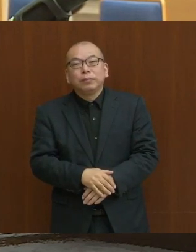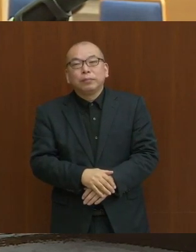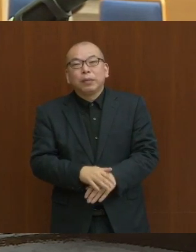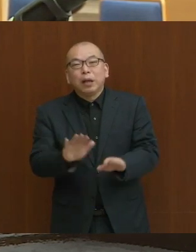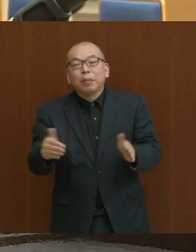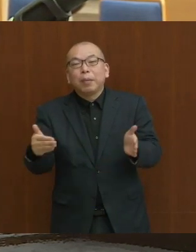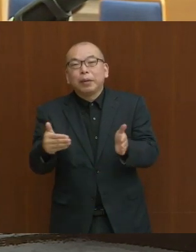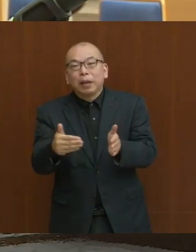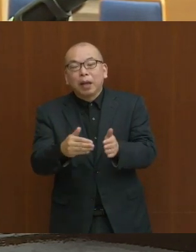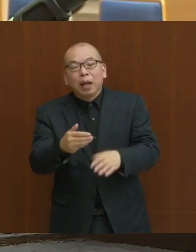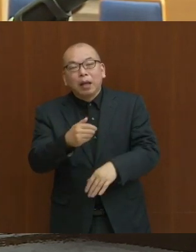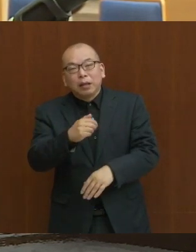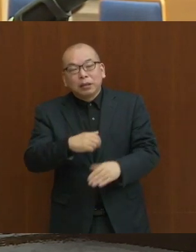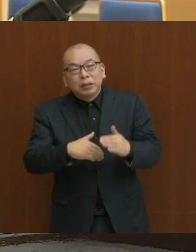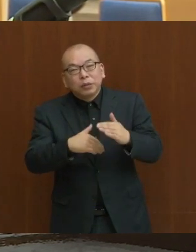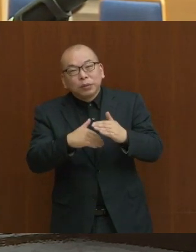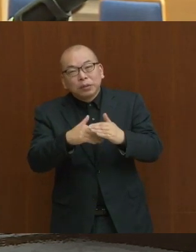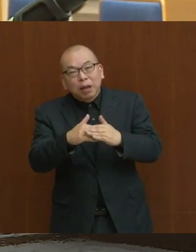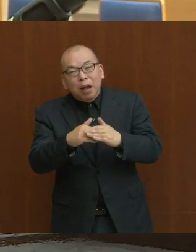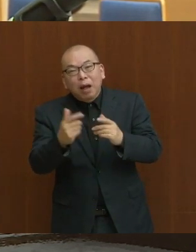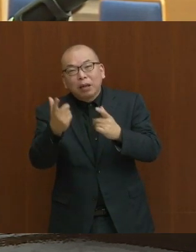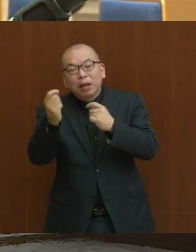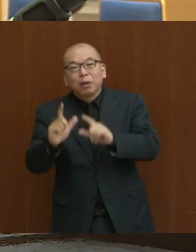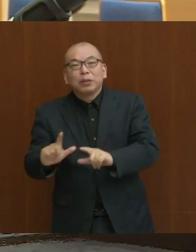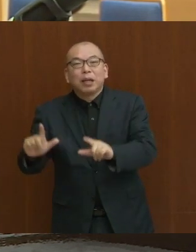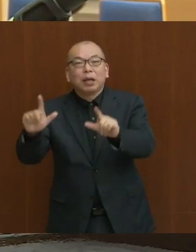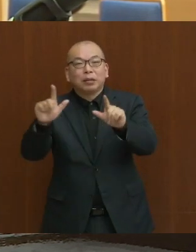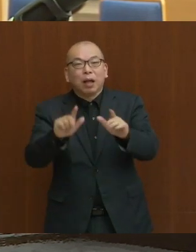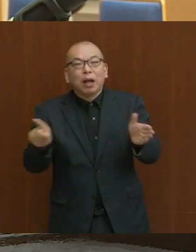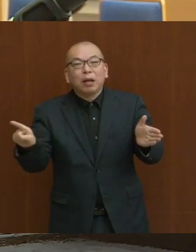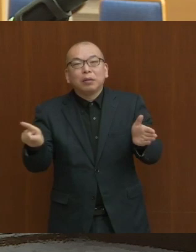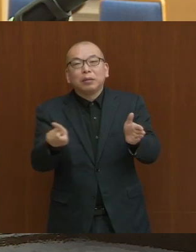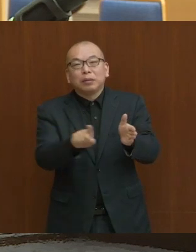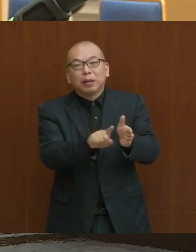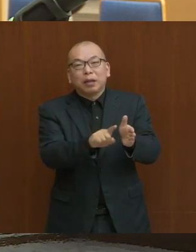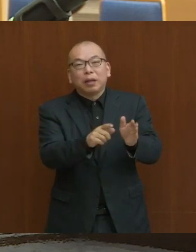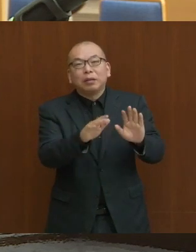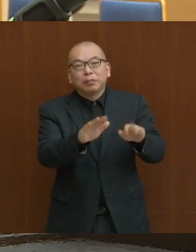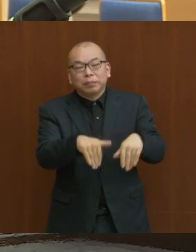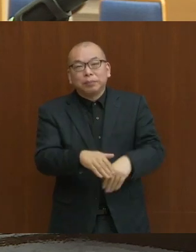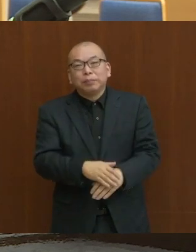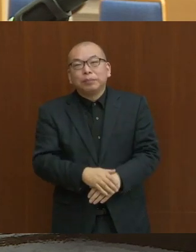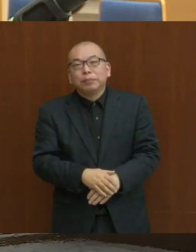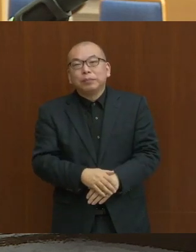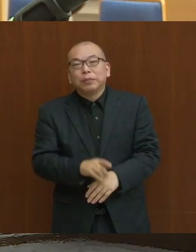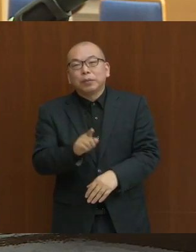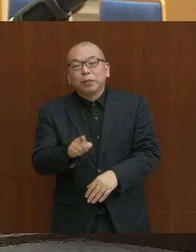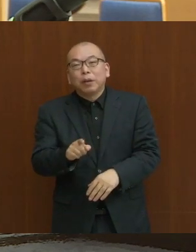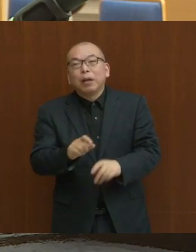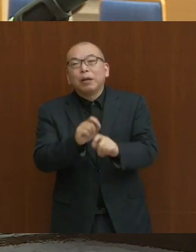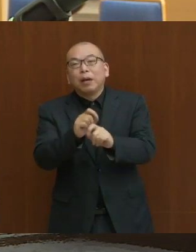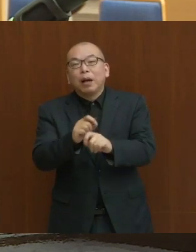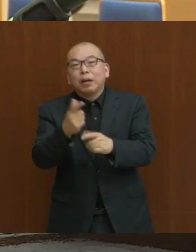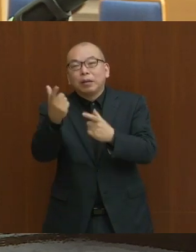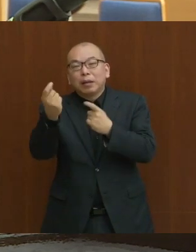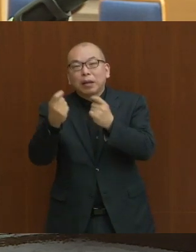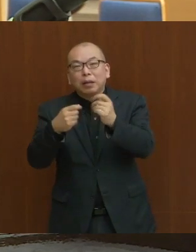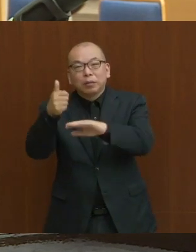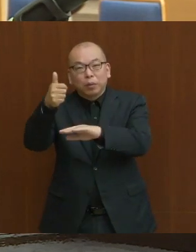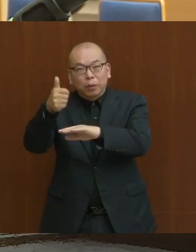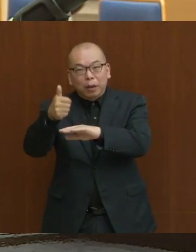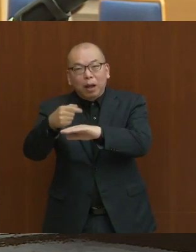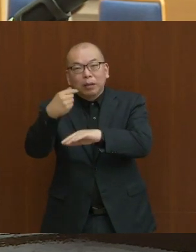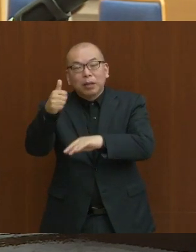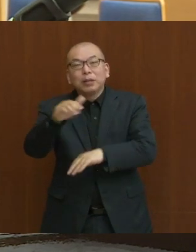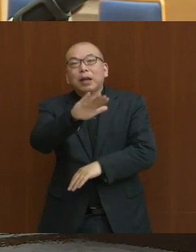で充実した大学生活を送ることができましたのも、服部学長をはじめ先生